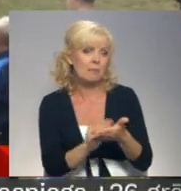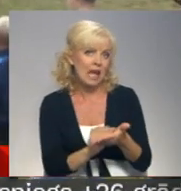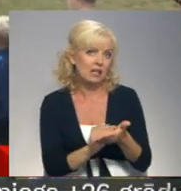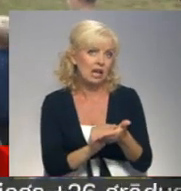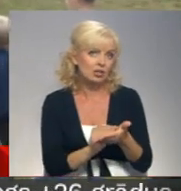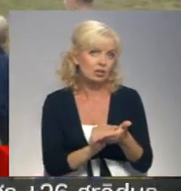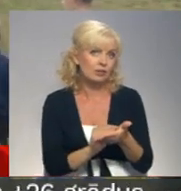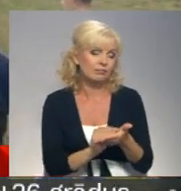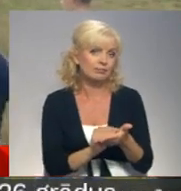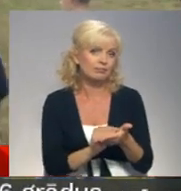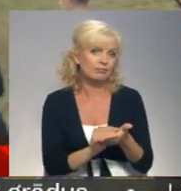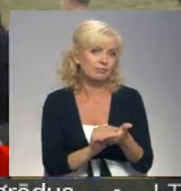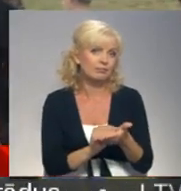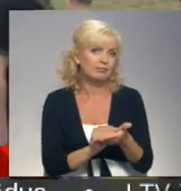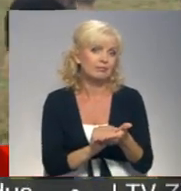porņemam.